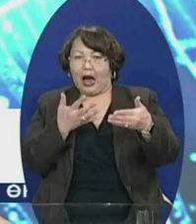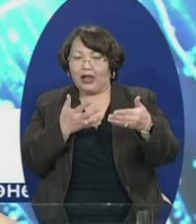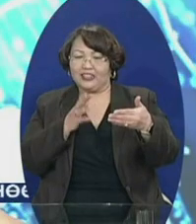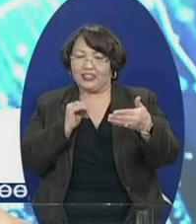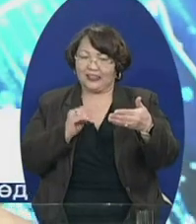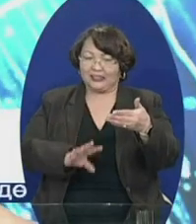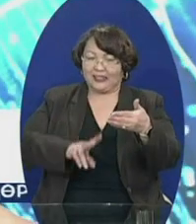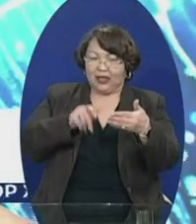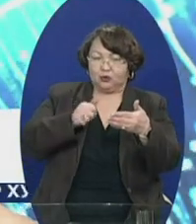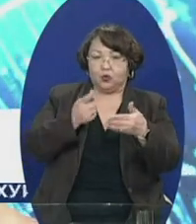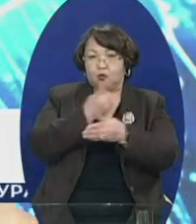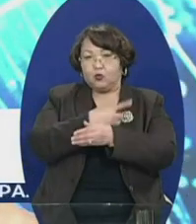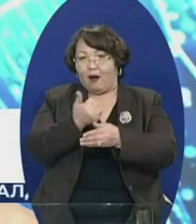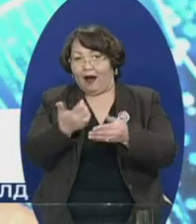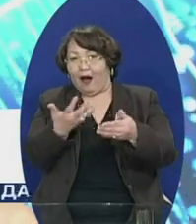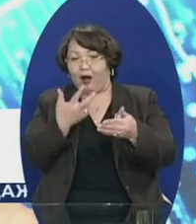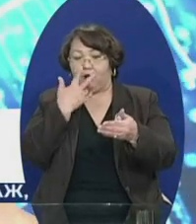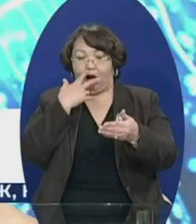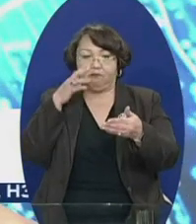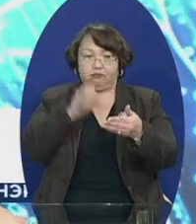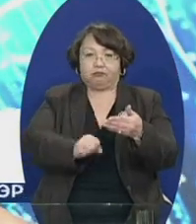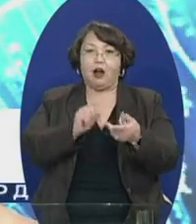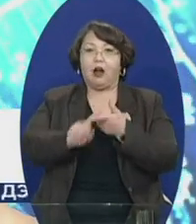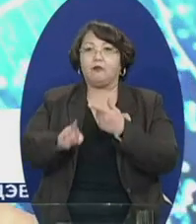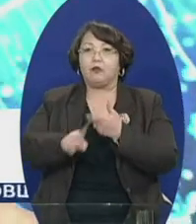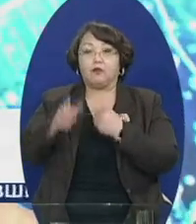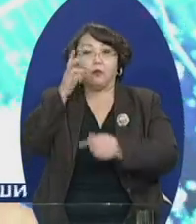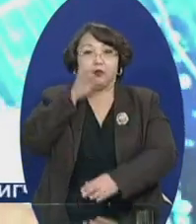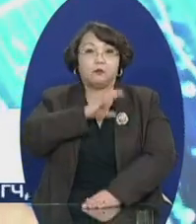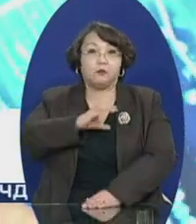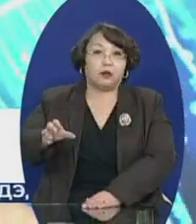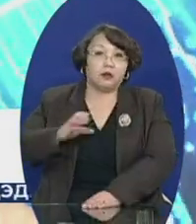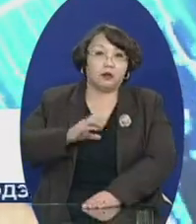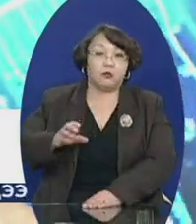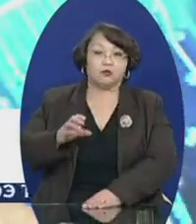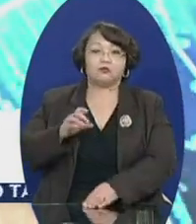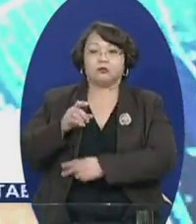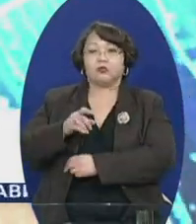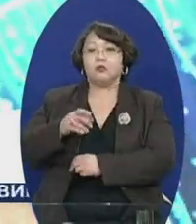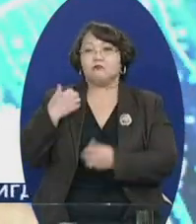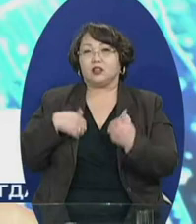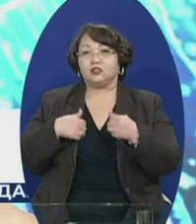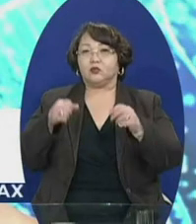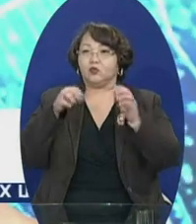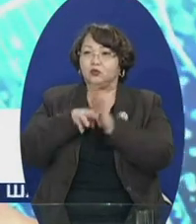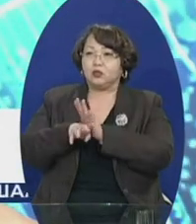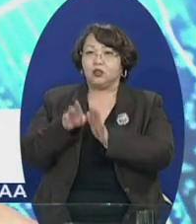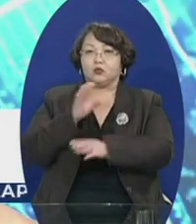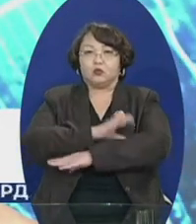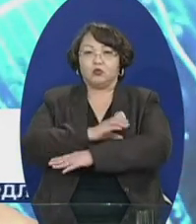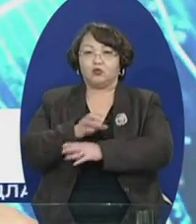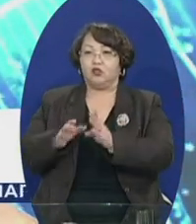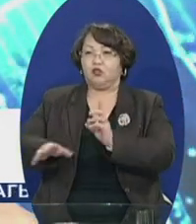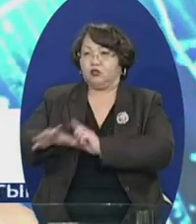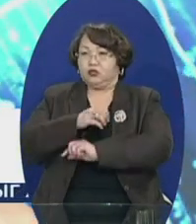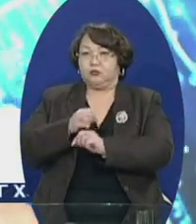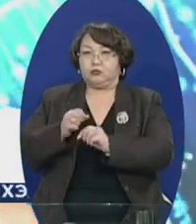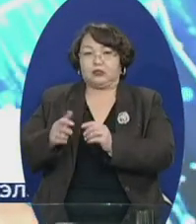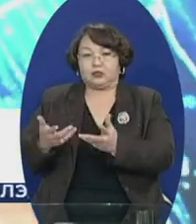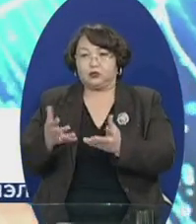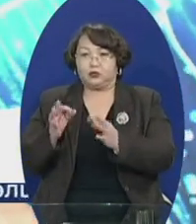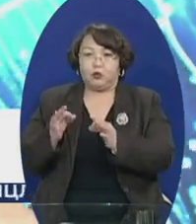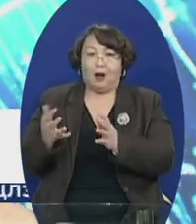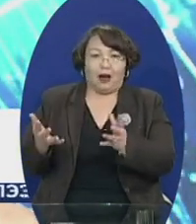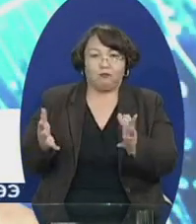боломжтой. Боловсруулалтын салбарт зарцуулж байгаа хөрөнгө, багш нарын хүртээмж, чадвах, сургуулийн байр шил гээд энэ бүх мэдээллийг үнэн зөв